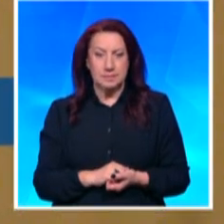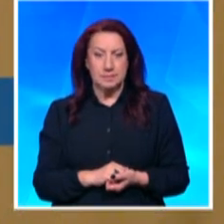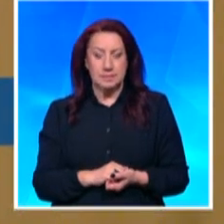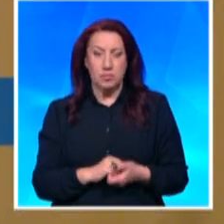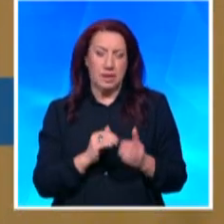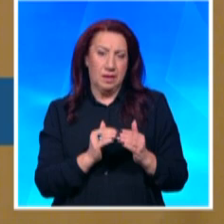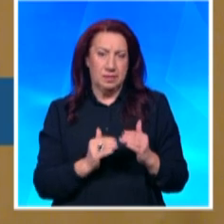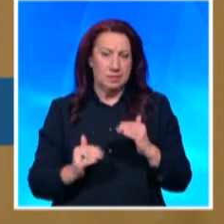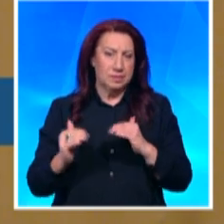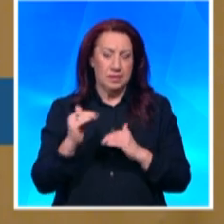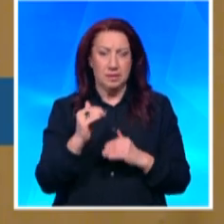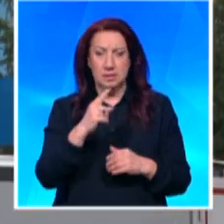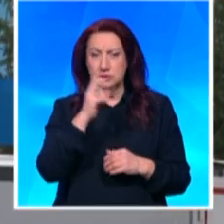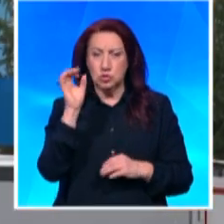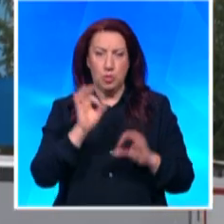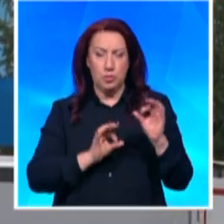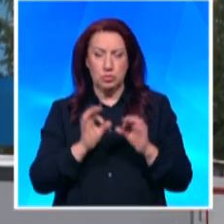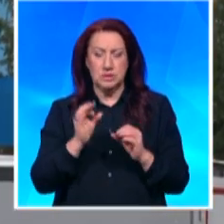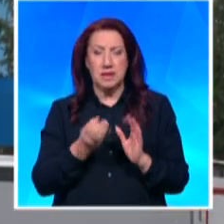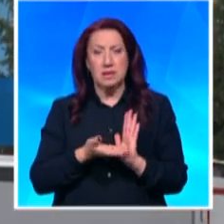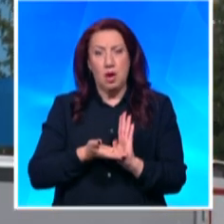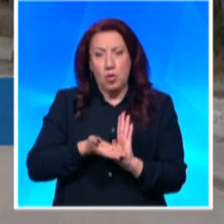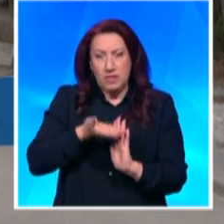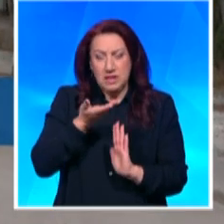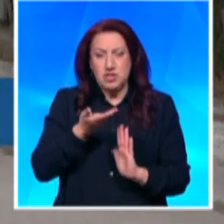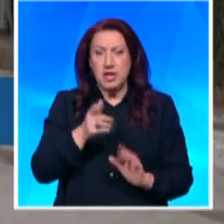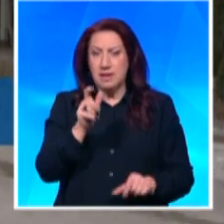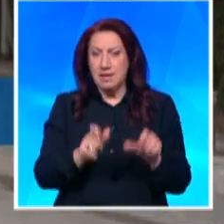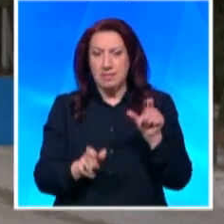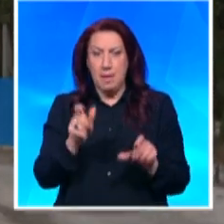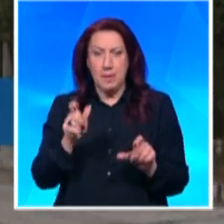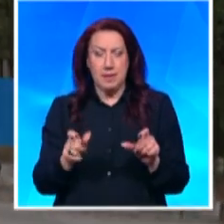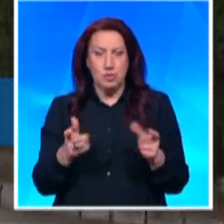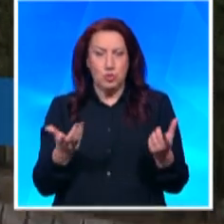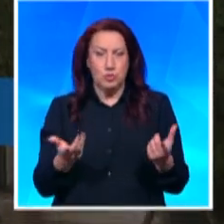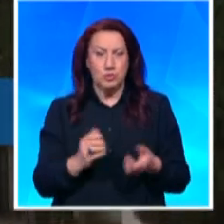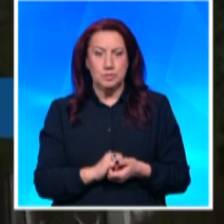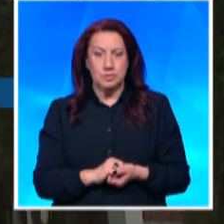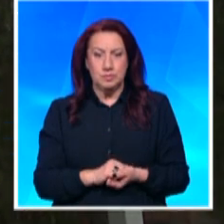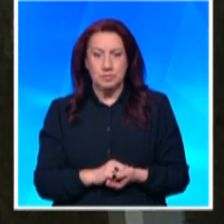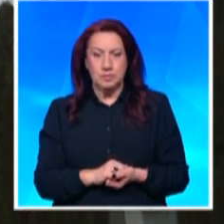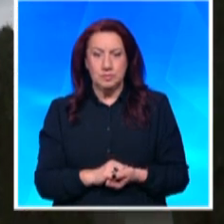Над 100% скок в цената на парното предлагат някои топлофикации в страната.